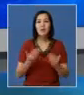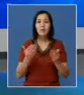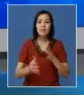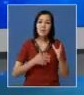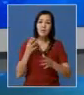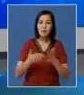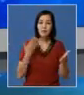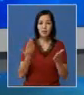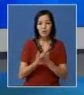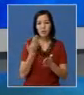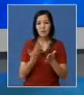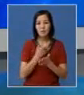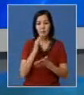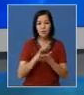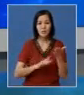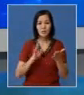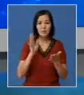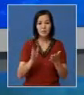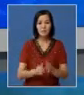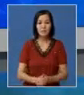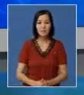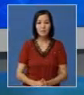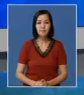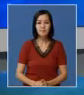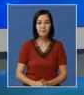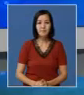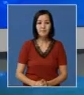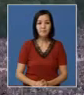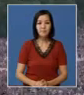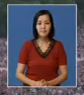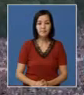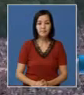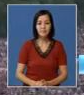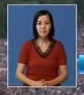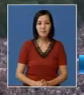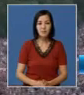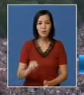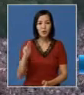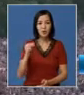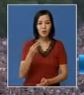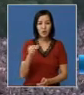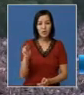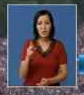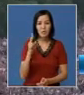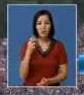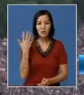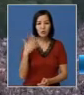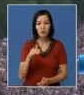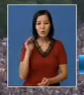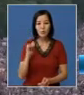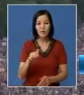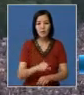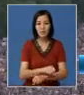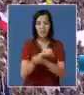Әлемді елең еткізер жаңалықтарға зер салайық, кезек жаһан жаңалықтарында. Чехияда 250 мыңнан аса адам наразылық